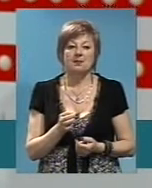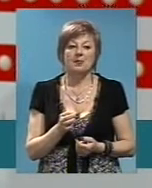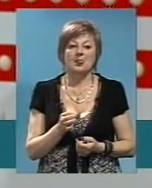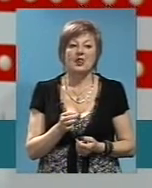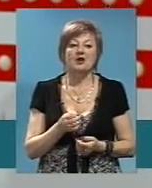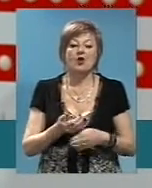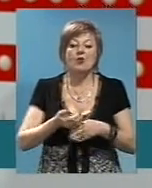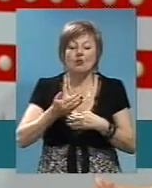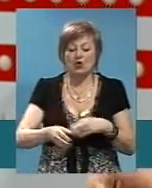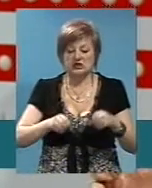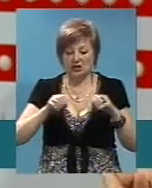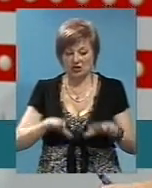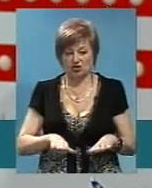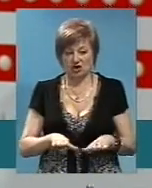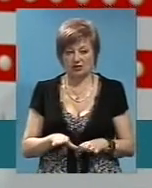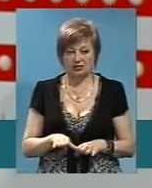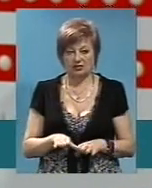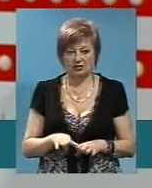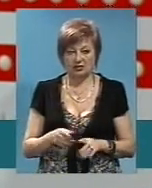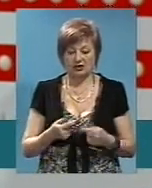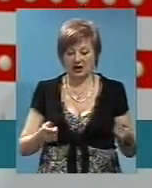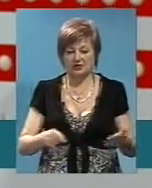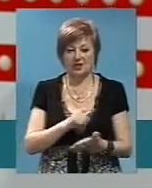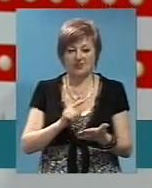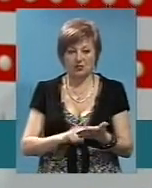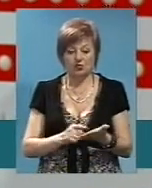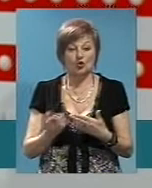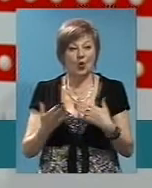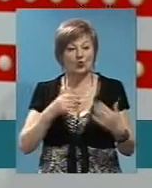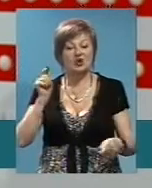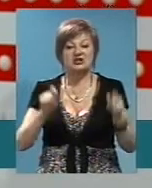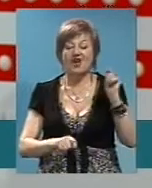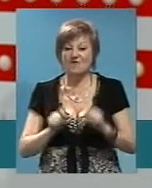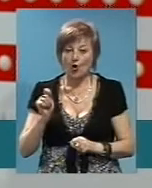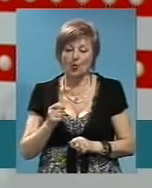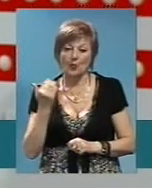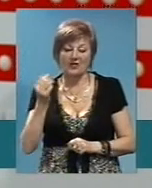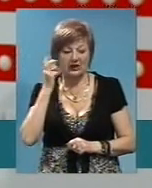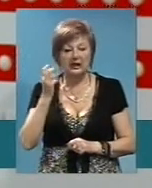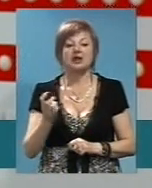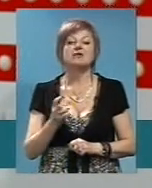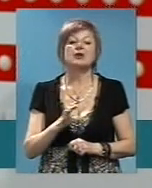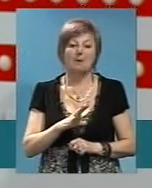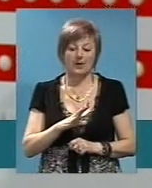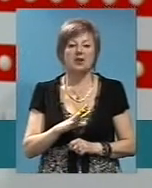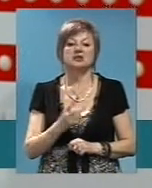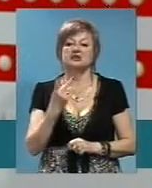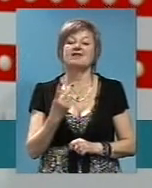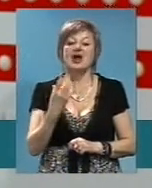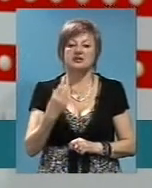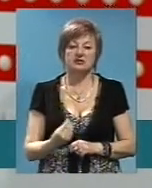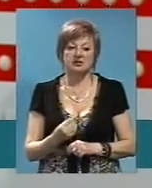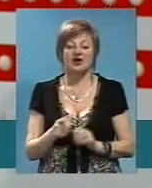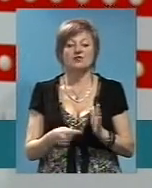пізнє рішення і всі остальні ці питання. Відносно форуму, два слова, то він проходив 2 дні в